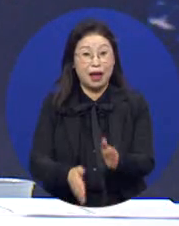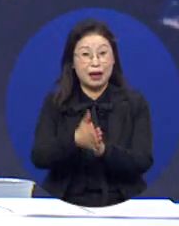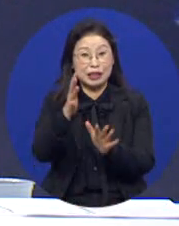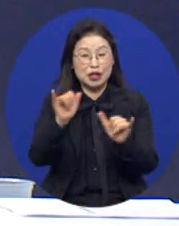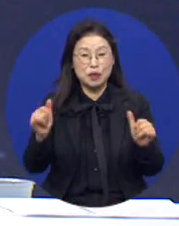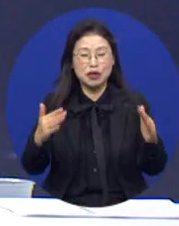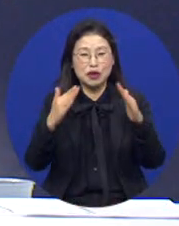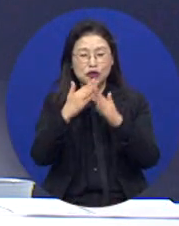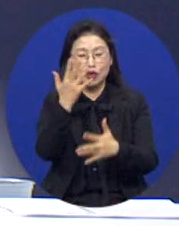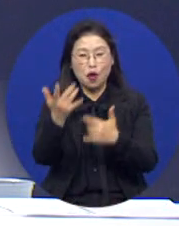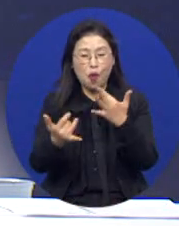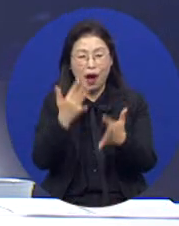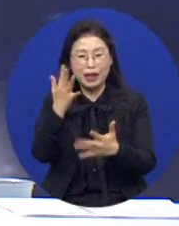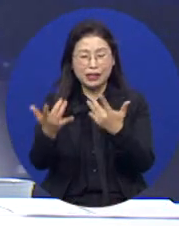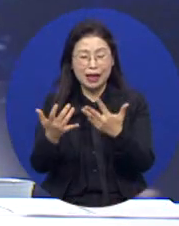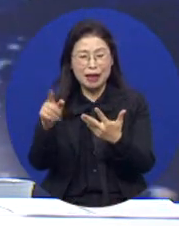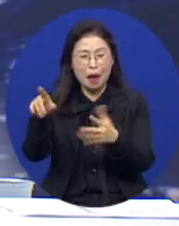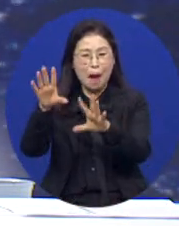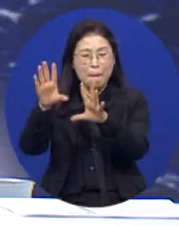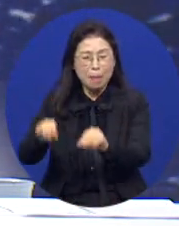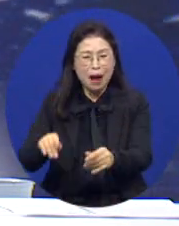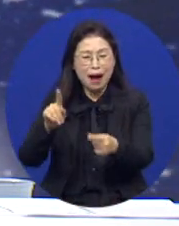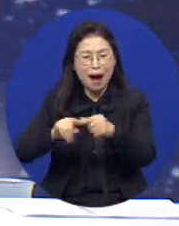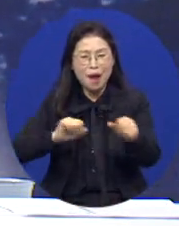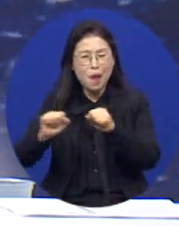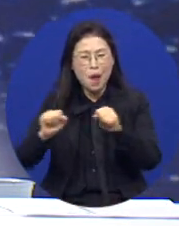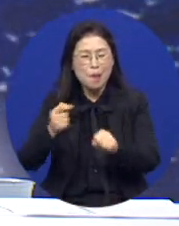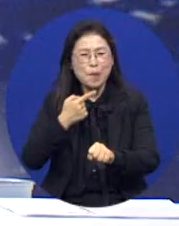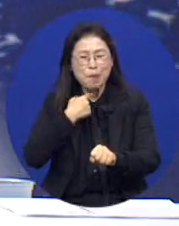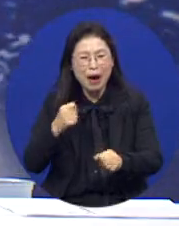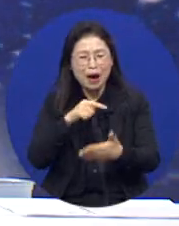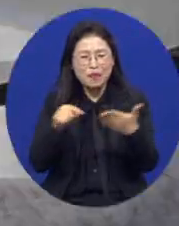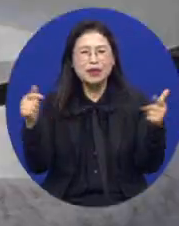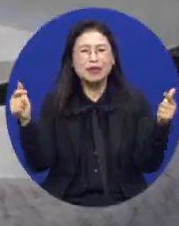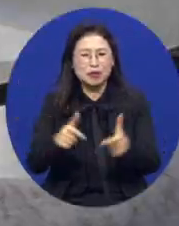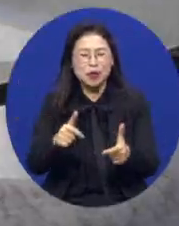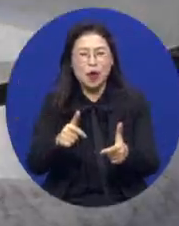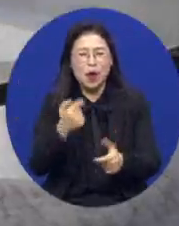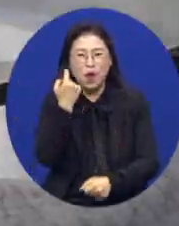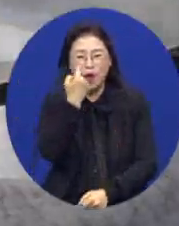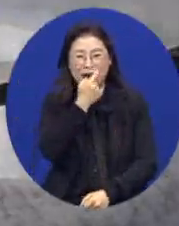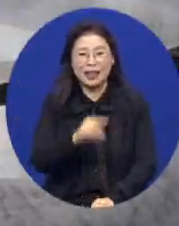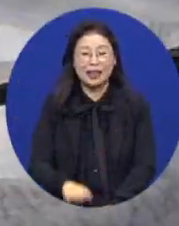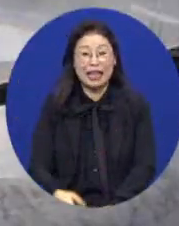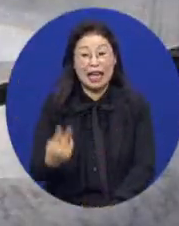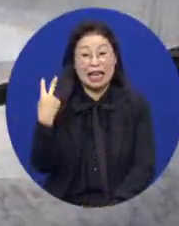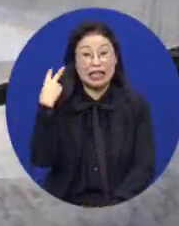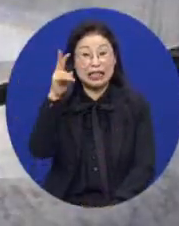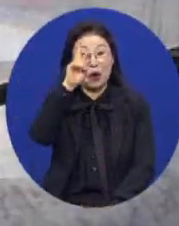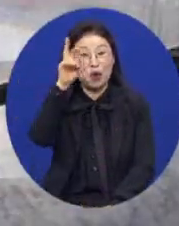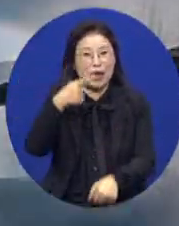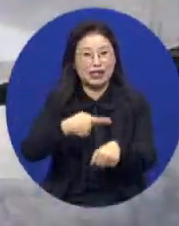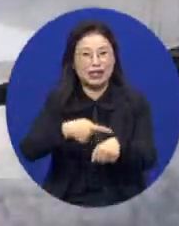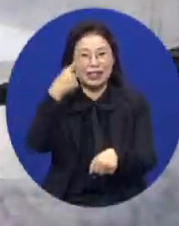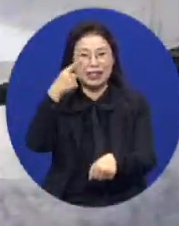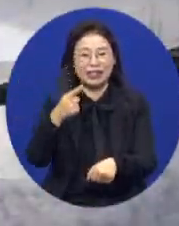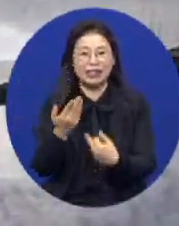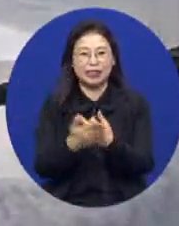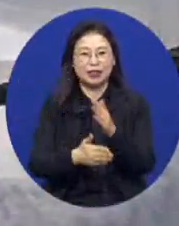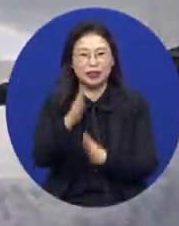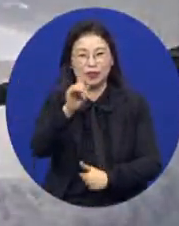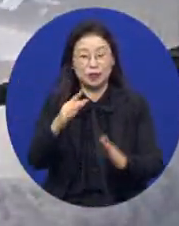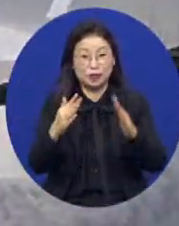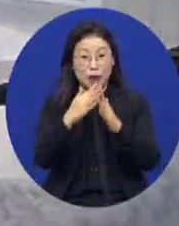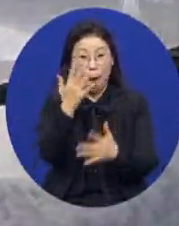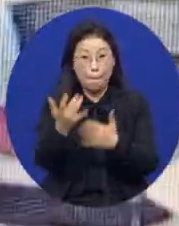시민들이 주택 화재에 진압에 나서 피해를 줄인 사실이 뒤늦게 확인됐습니다 그제 오후 1시쯤 제주시내